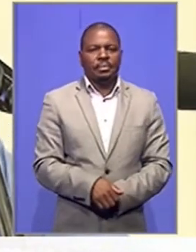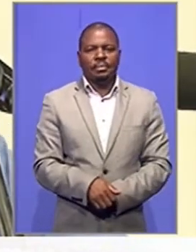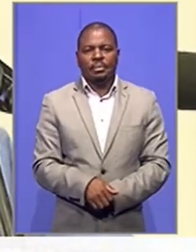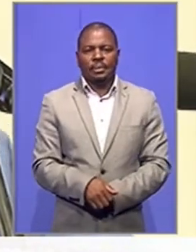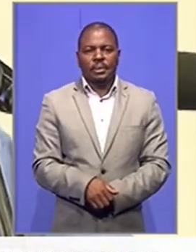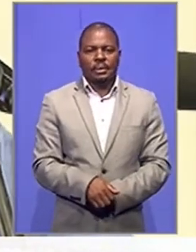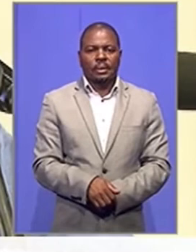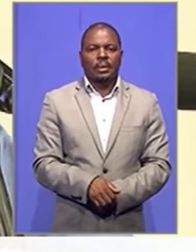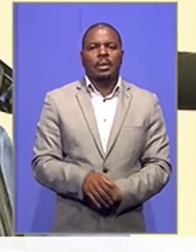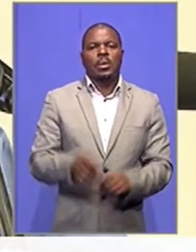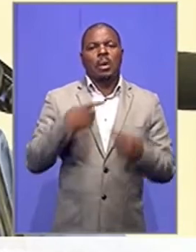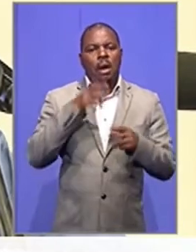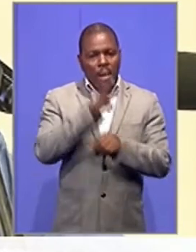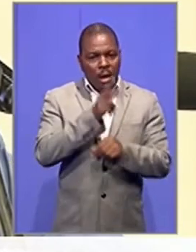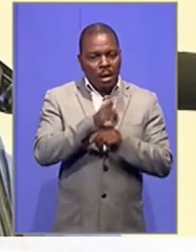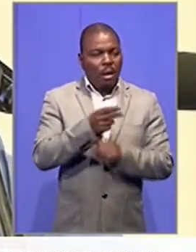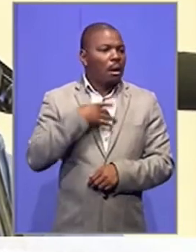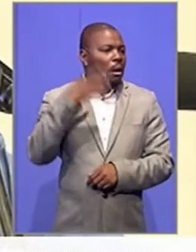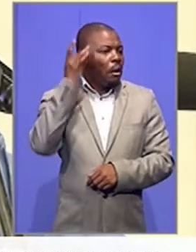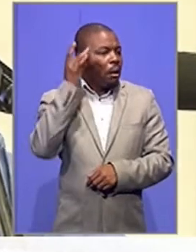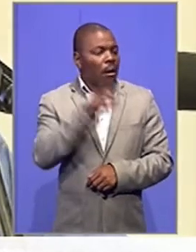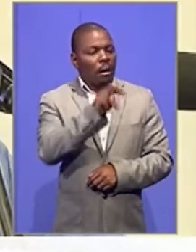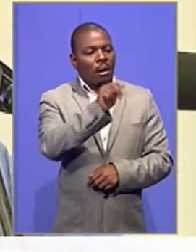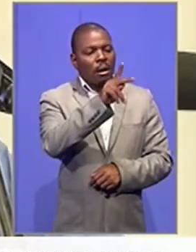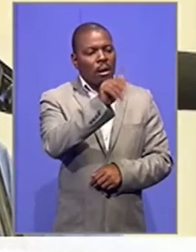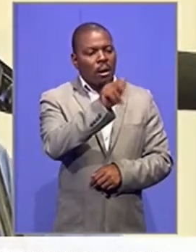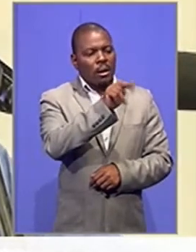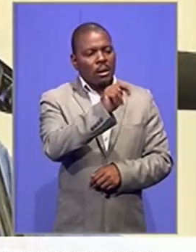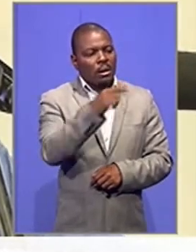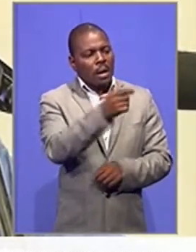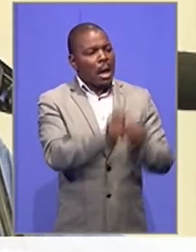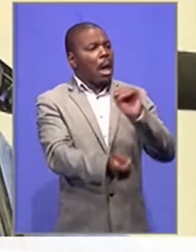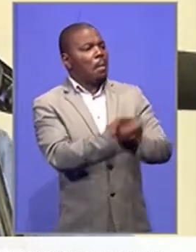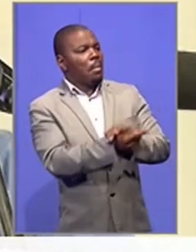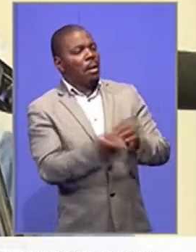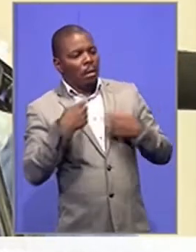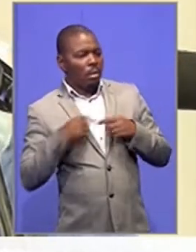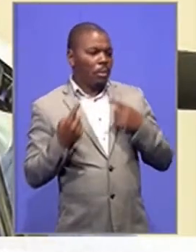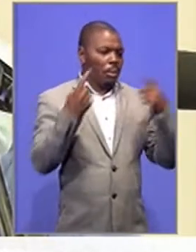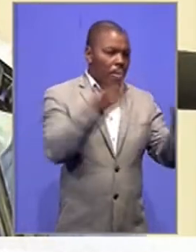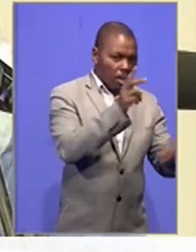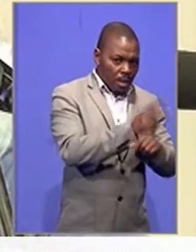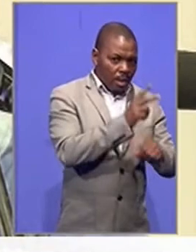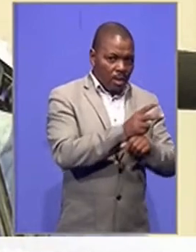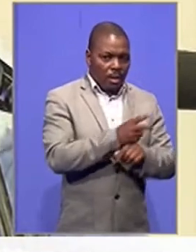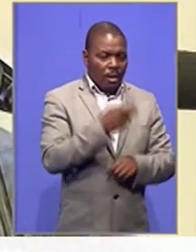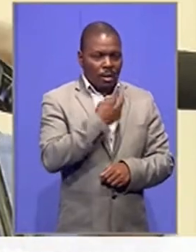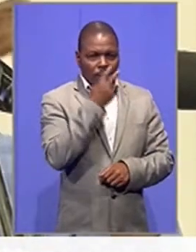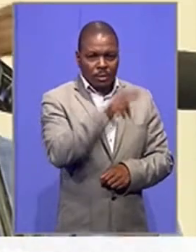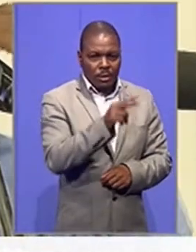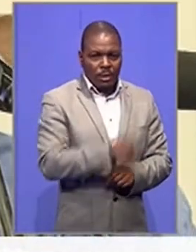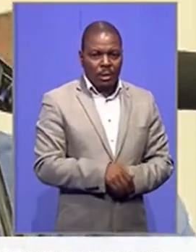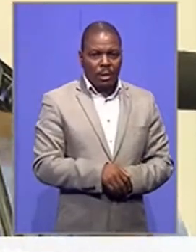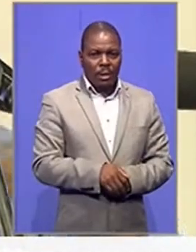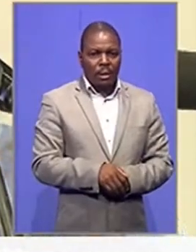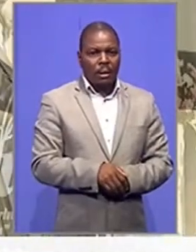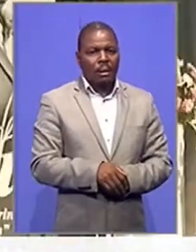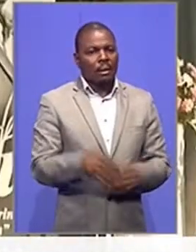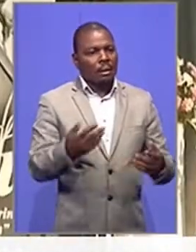Ha re ntse re dutse go go shaketse gape ko nkaneng ra boa ha re tsena ke bona motho a kgaolwa